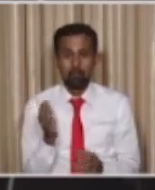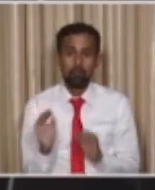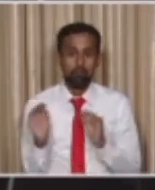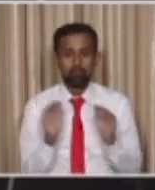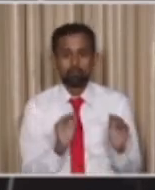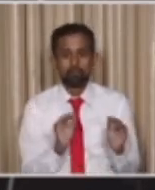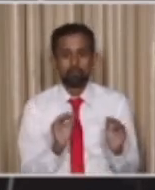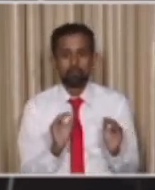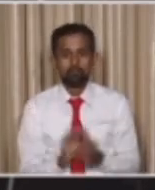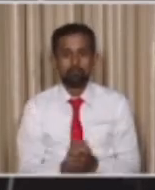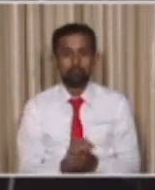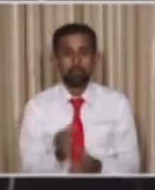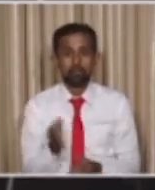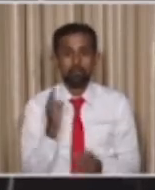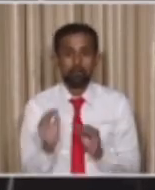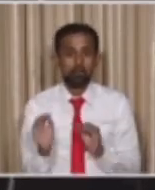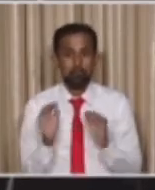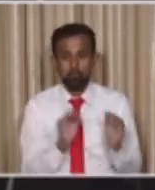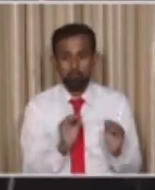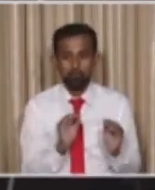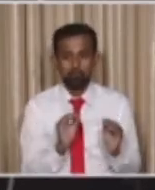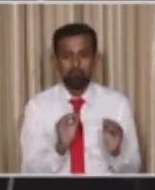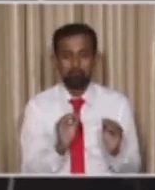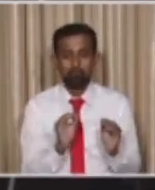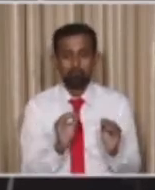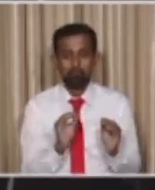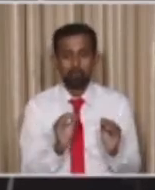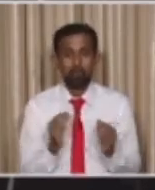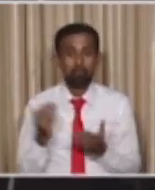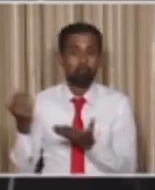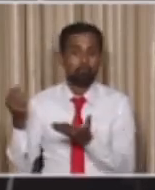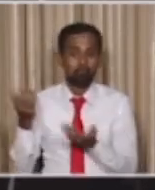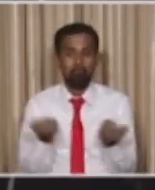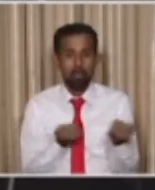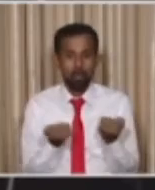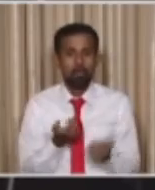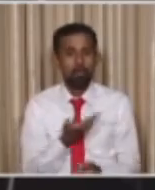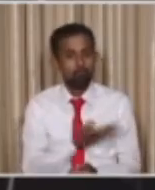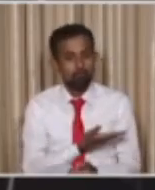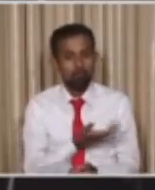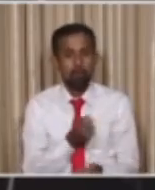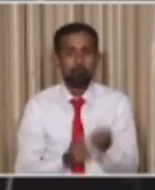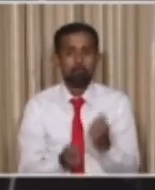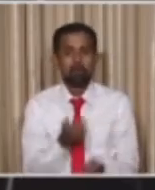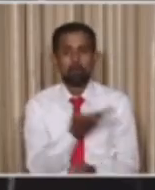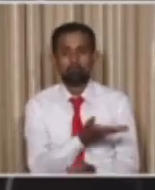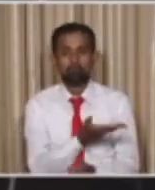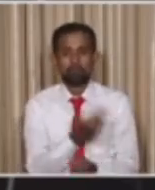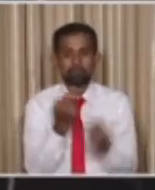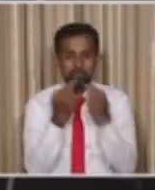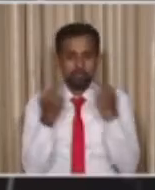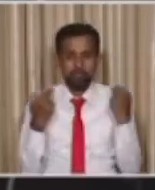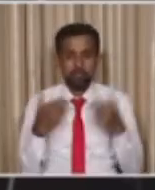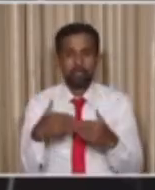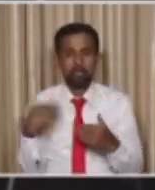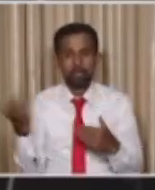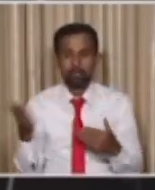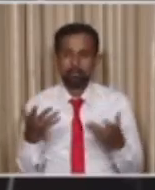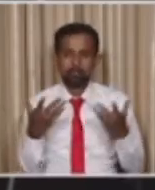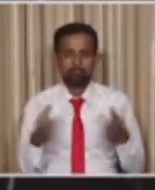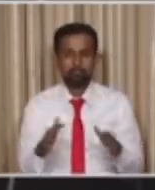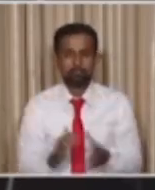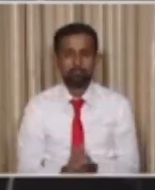පස්සේ තහනම් කරාට පස්සේ ආපු වාහන වෙළඳ පොලේ තියෙනවා. දැන් ඒවා රේගුවෙන් එලියටත් ඇවිල්ලා